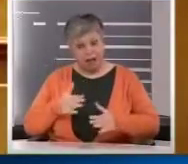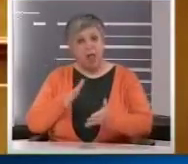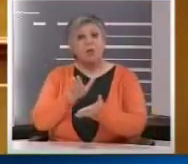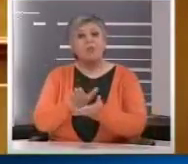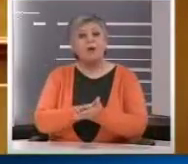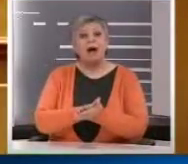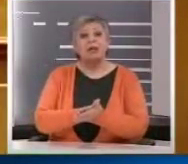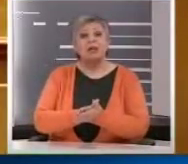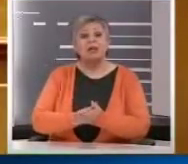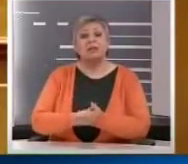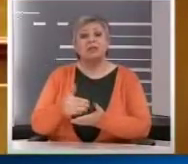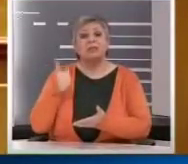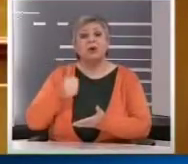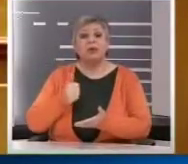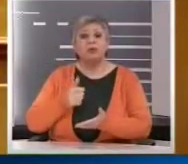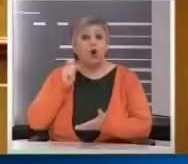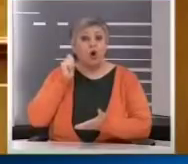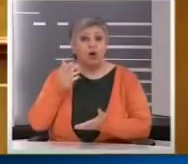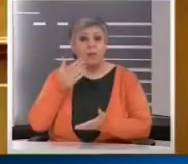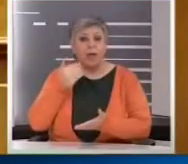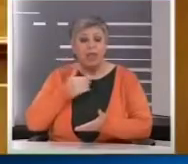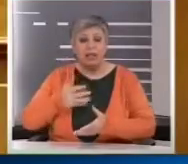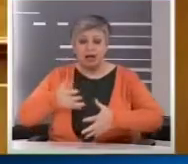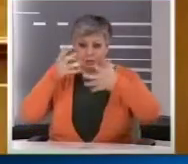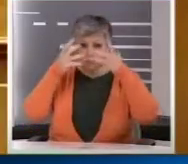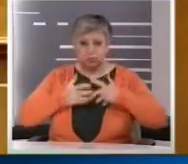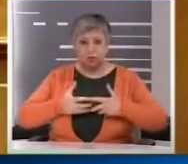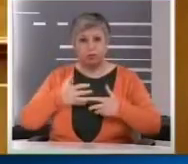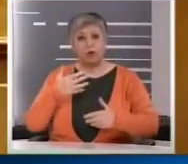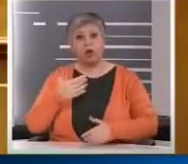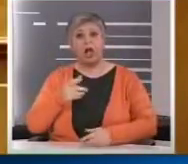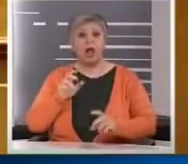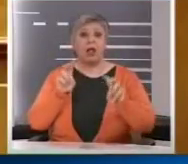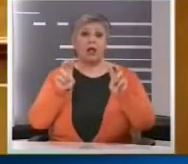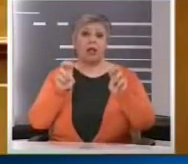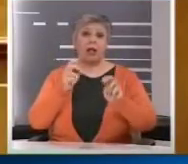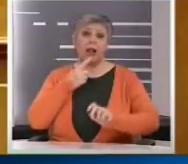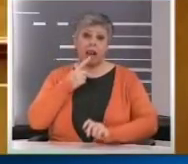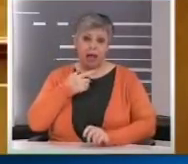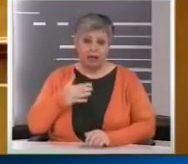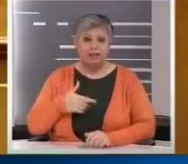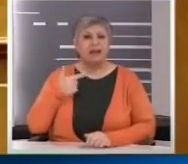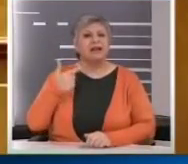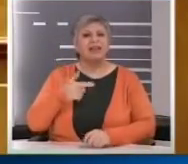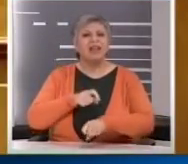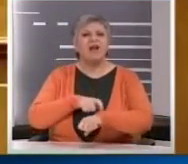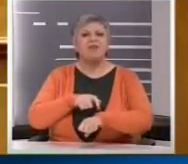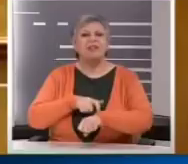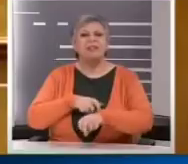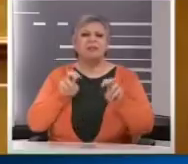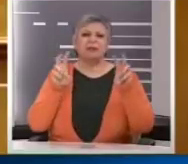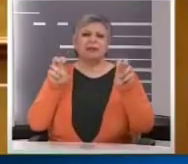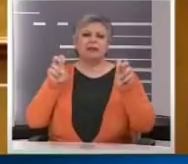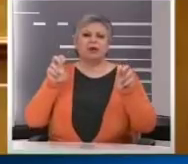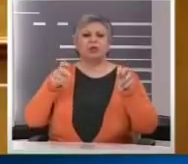ο ανώνυμος επιστολογράφος τι είναι, η Γερμανοτσολιάς. Δεν μας κατηγορείτε για αυτά που γράφουν εκεί μέσα. Ούτε